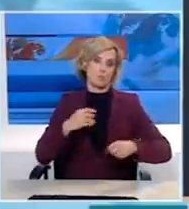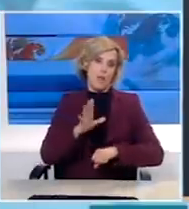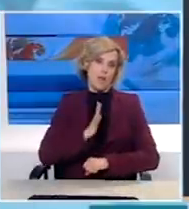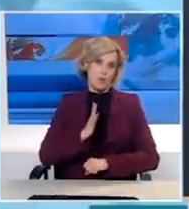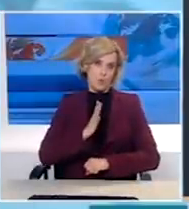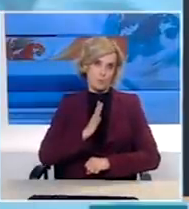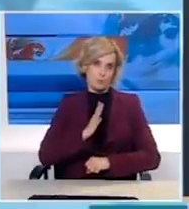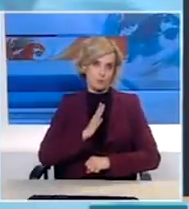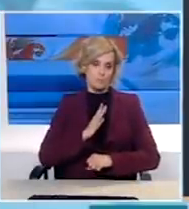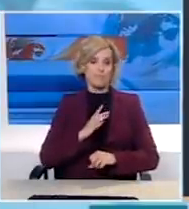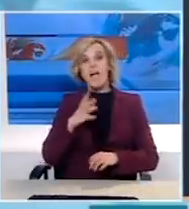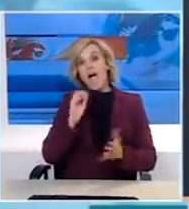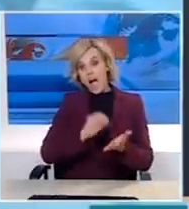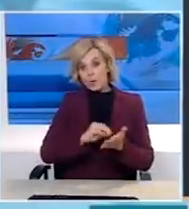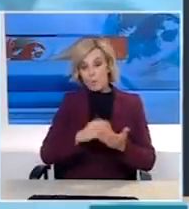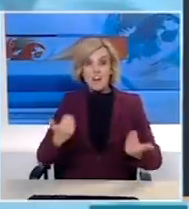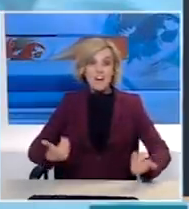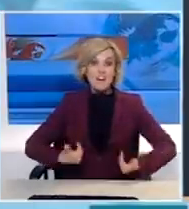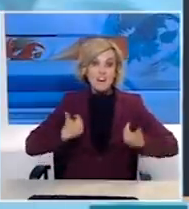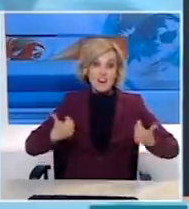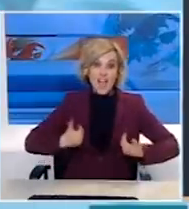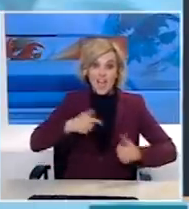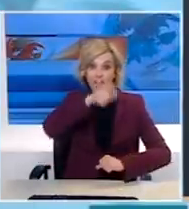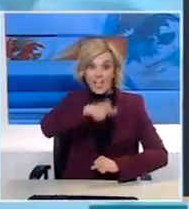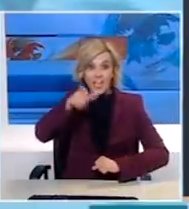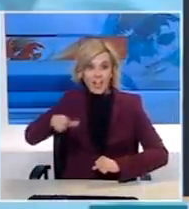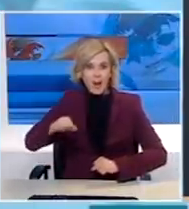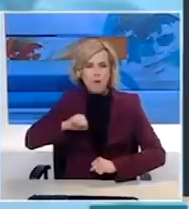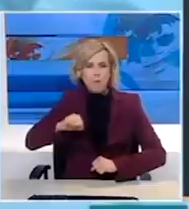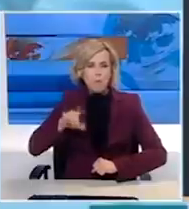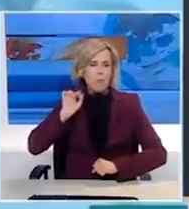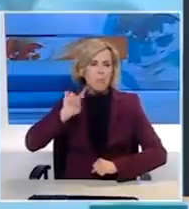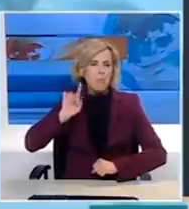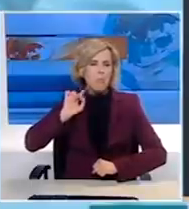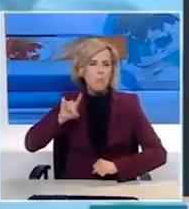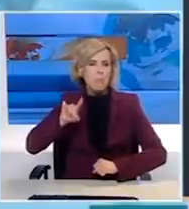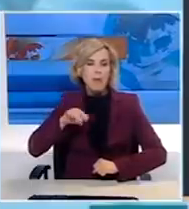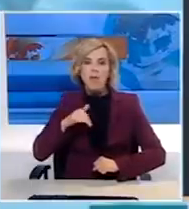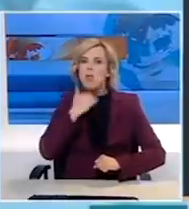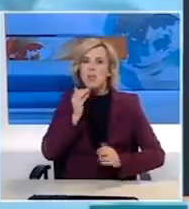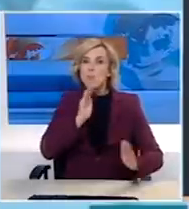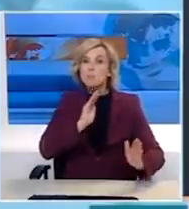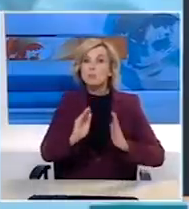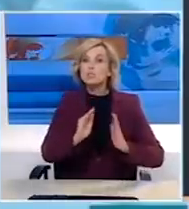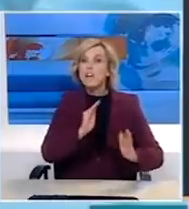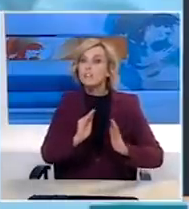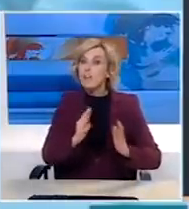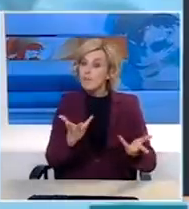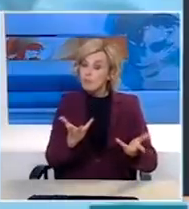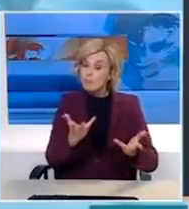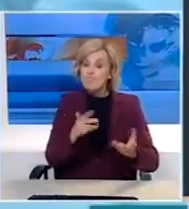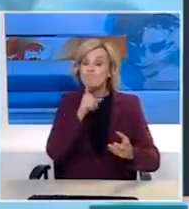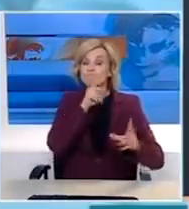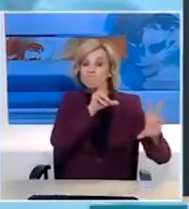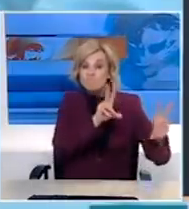φοβούνται λιγότερο, δεν παίρνουν τα μέτρα προφύλαξης και εκτίθενται σε ψηλότερες ποσότητες του ιού στο περιβάλλον τους. Η οδηγία παραμένει